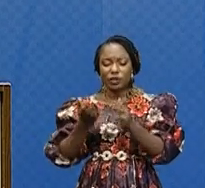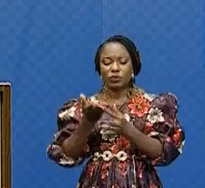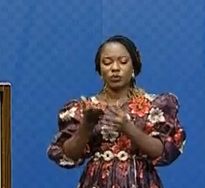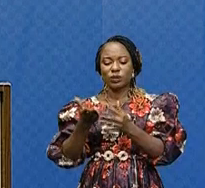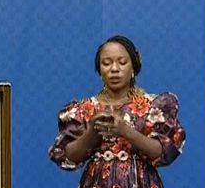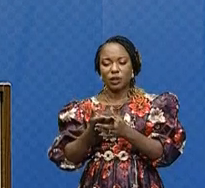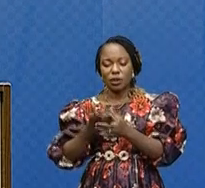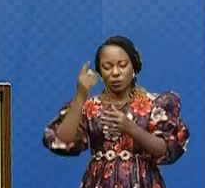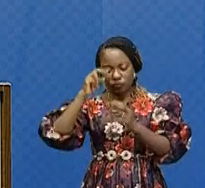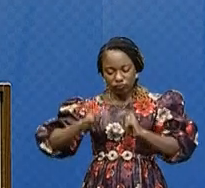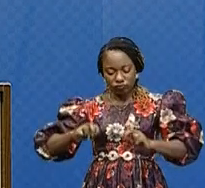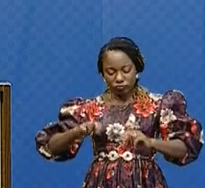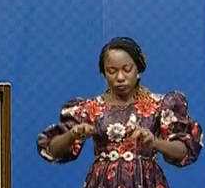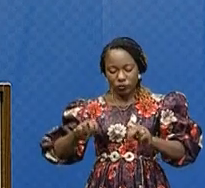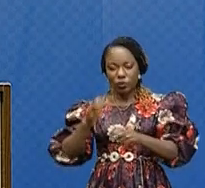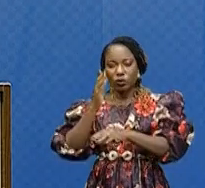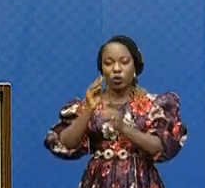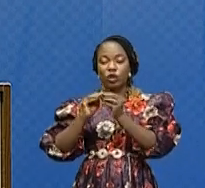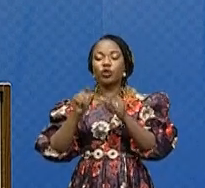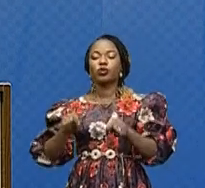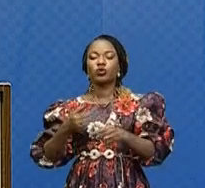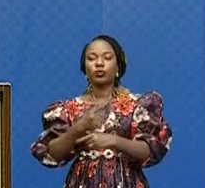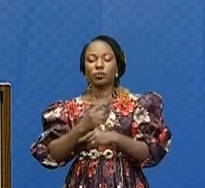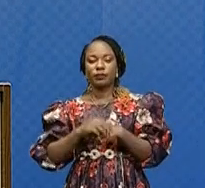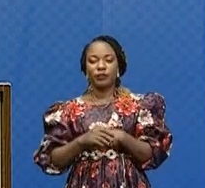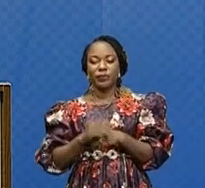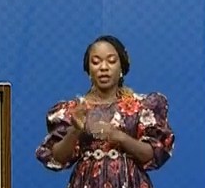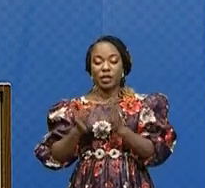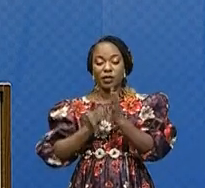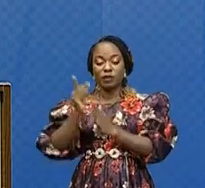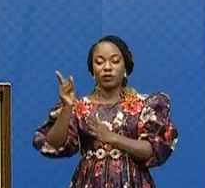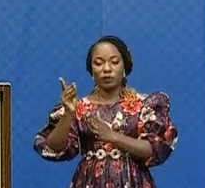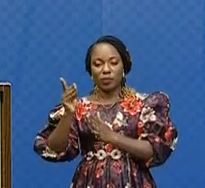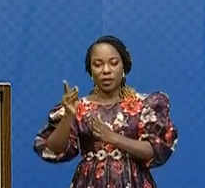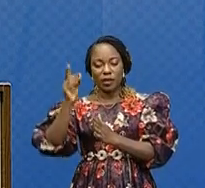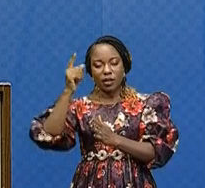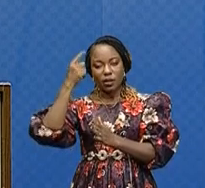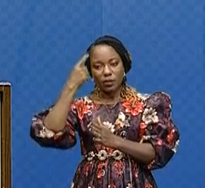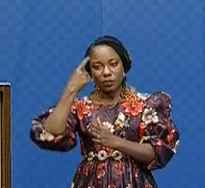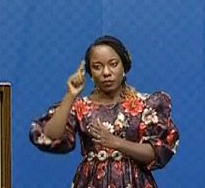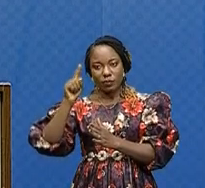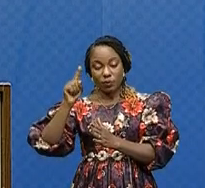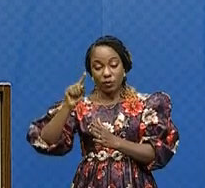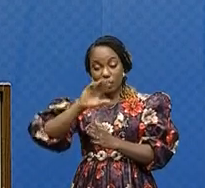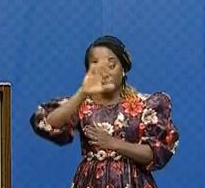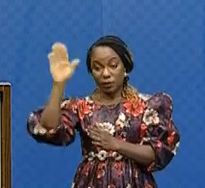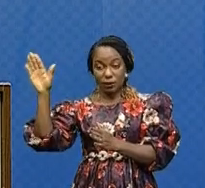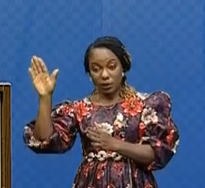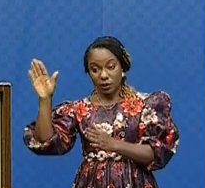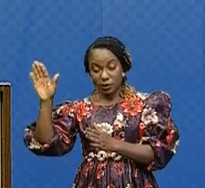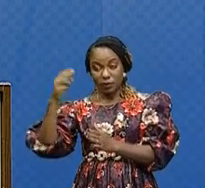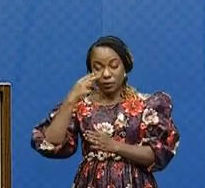l'examen du Conseil des ministres de ce jour, relatif au développement et au déploiement d'un système spatial performant